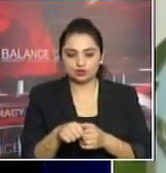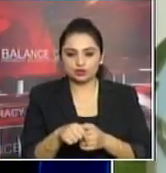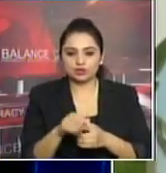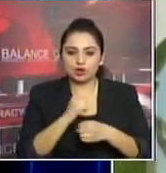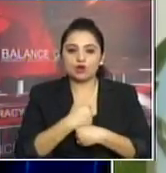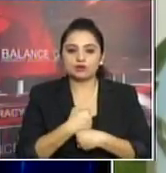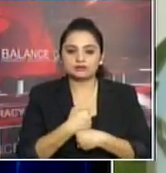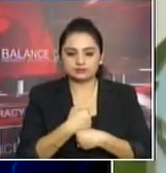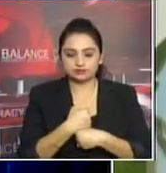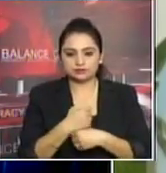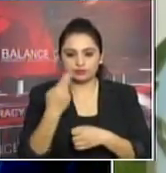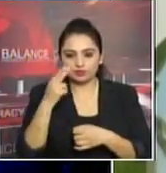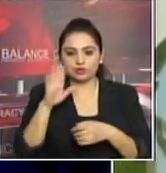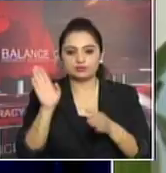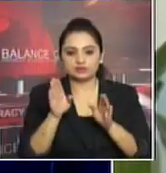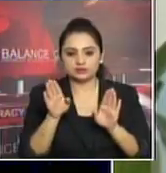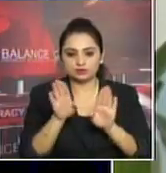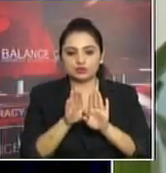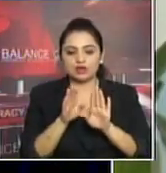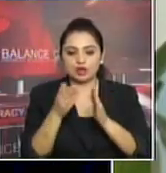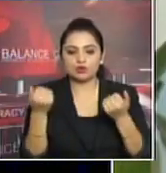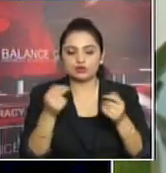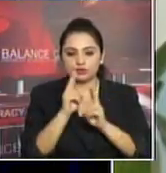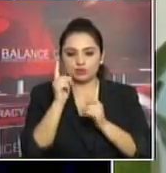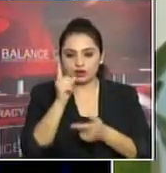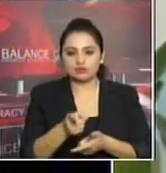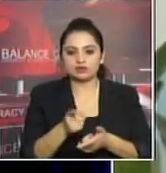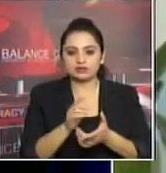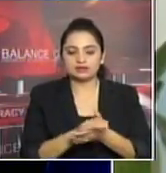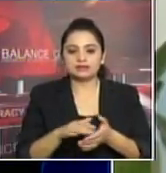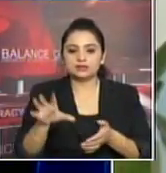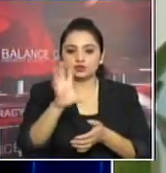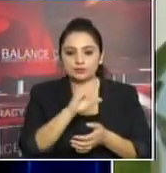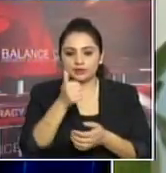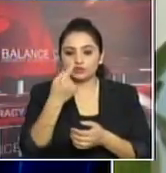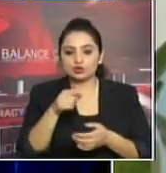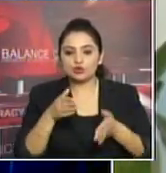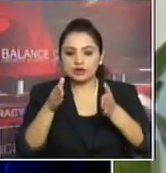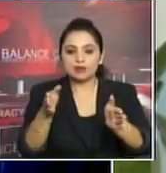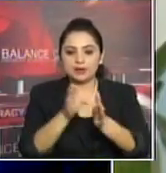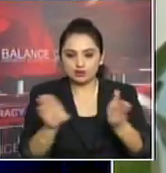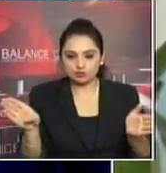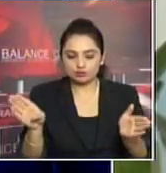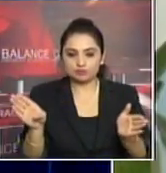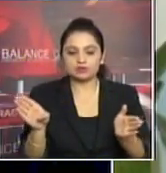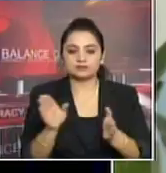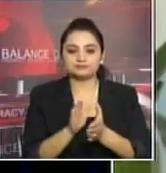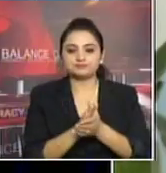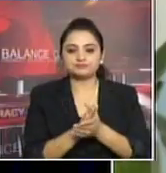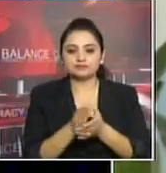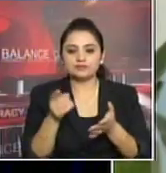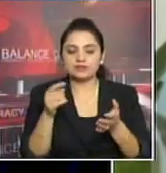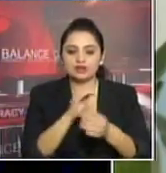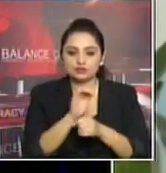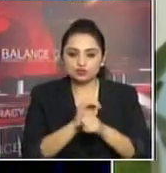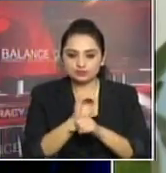भइसकेपछि ढोका खुल्ने कुरा हो। ट्रान्जिटको सन्दर्भमा हामीले सबै 6 बाटोबाट नै ट्रान्जिट सुविधा लिने